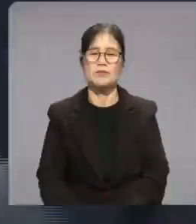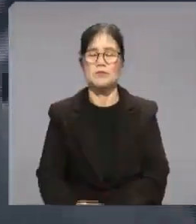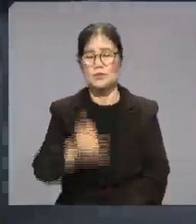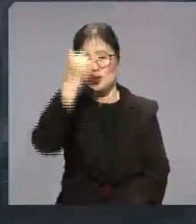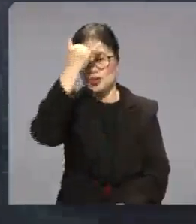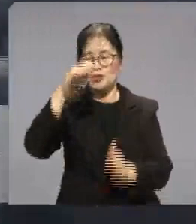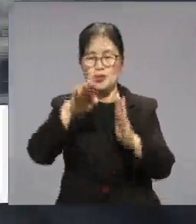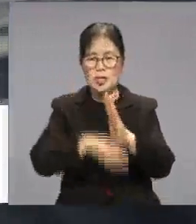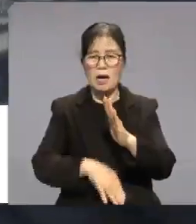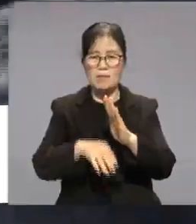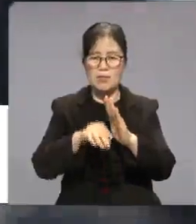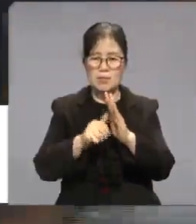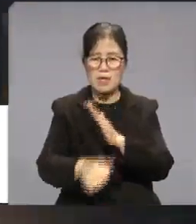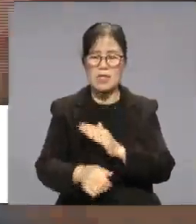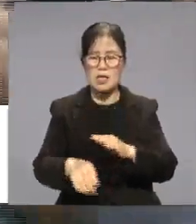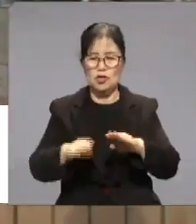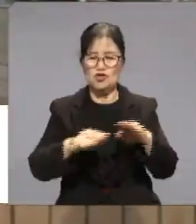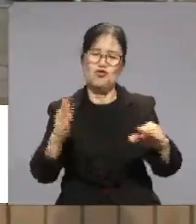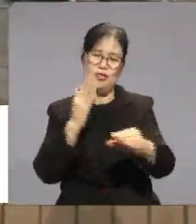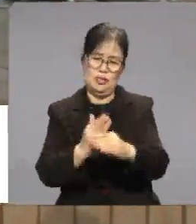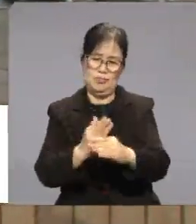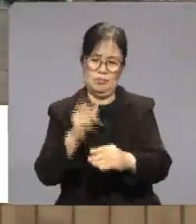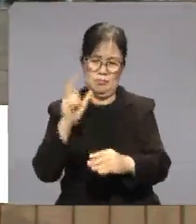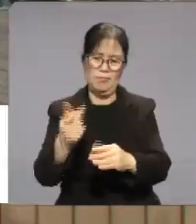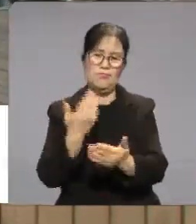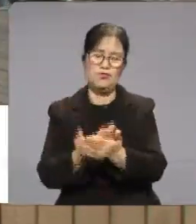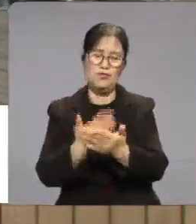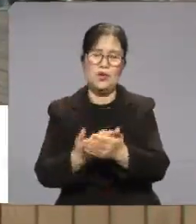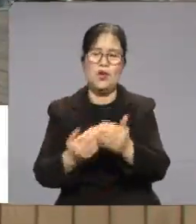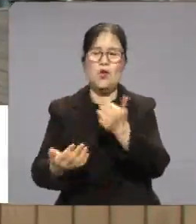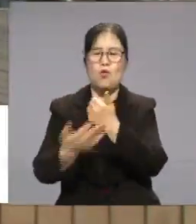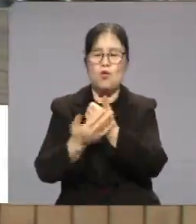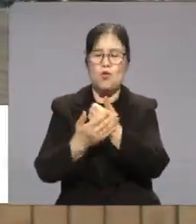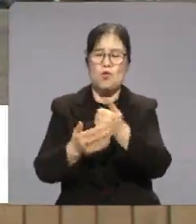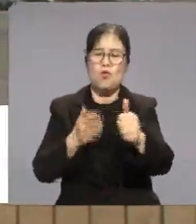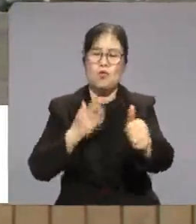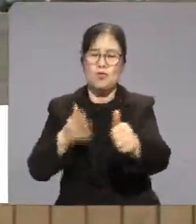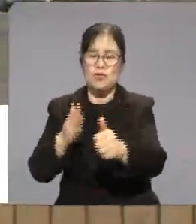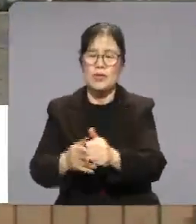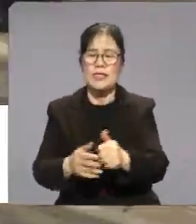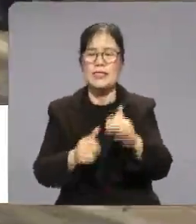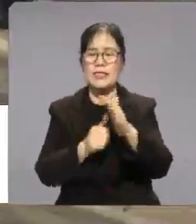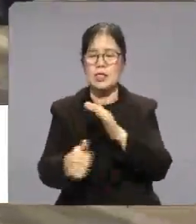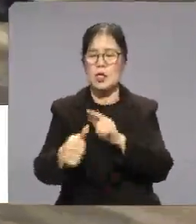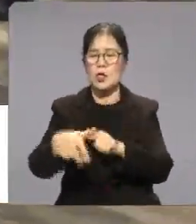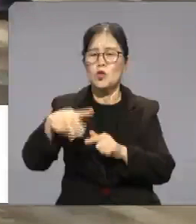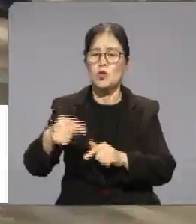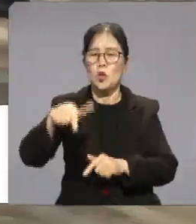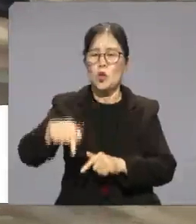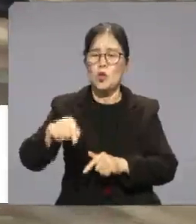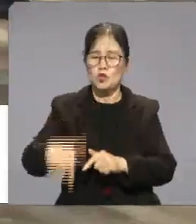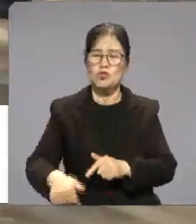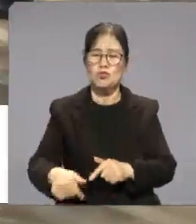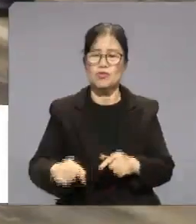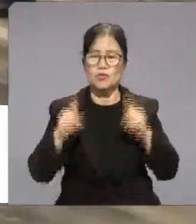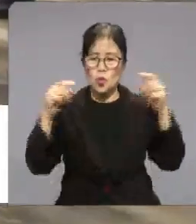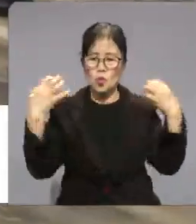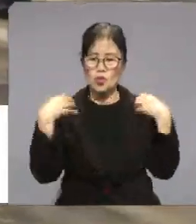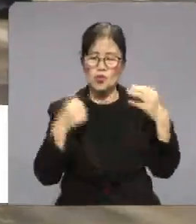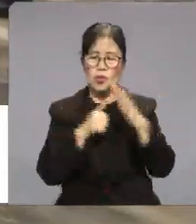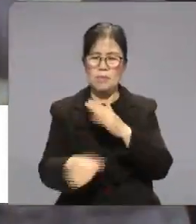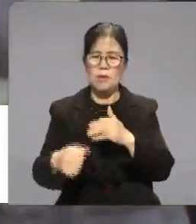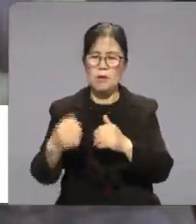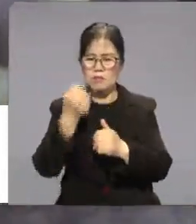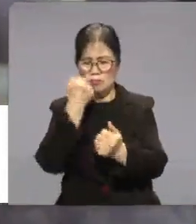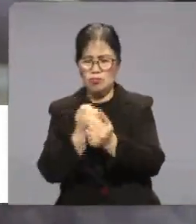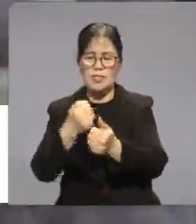찾아 균형추로서 중심을 잡아줘야 한다며 지지를 호소한 조국혁신당 조국 대표도 이종섭 대사에게 무도한 지시를 한